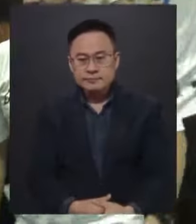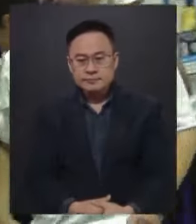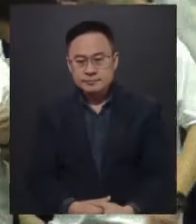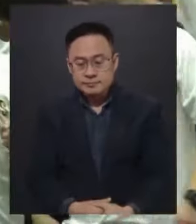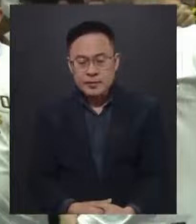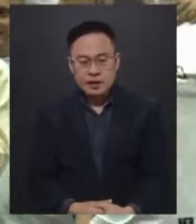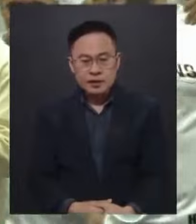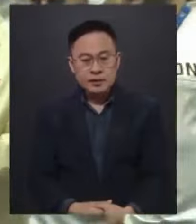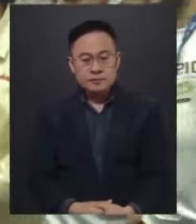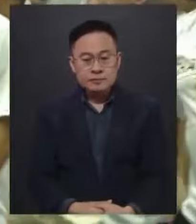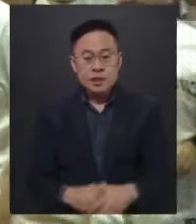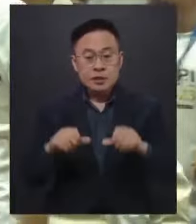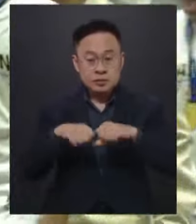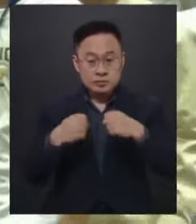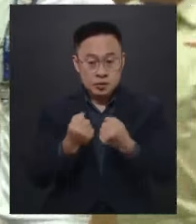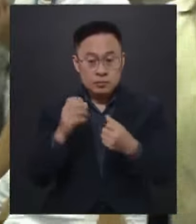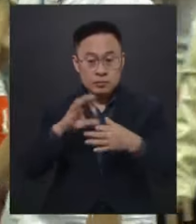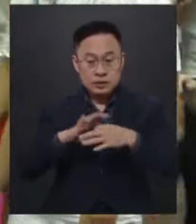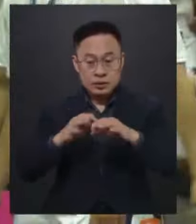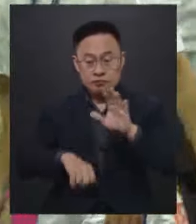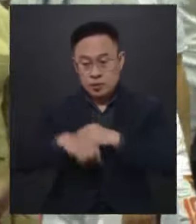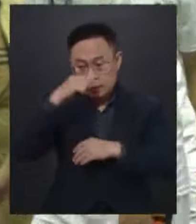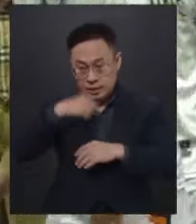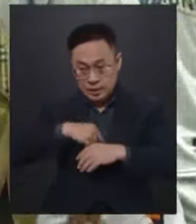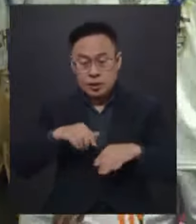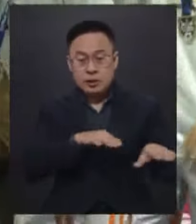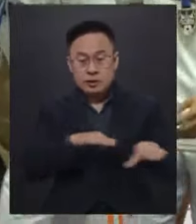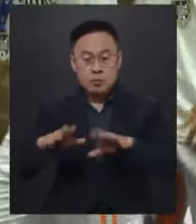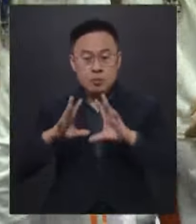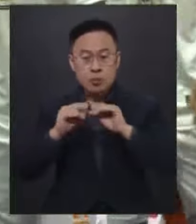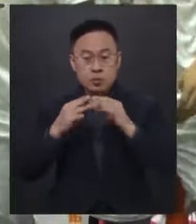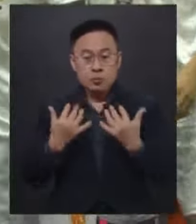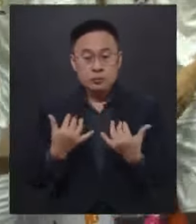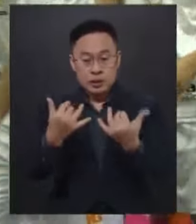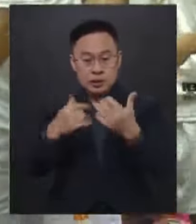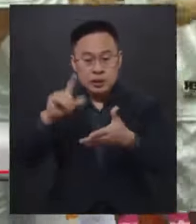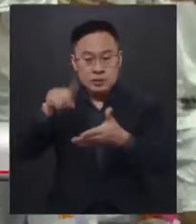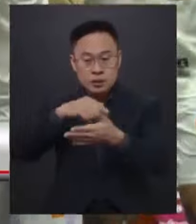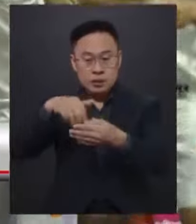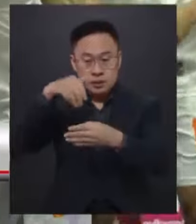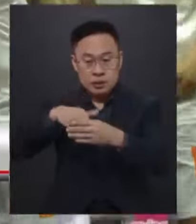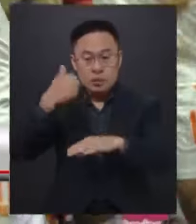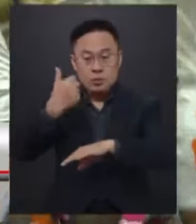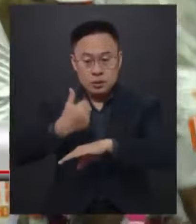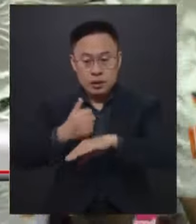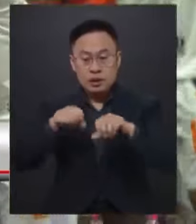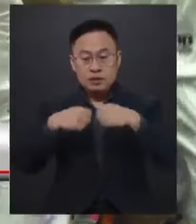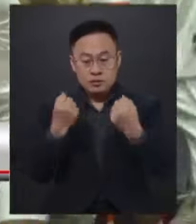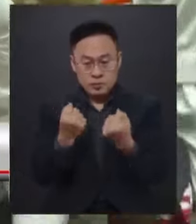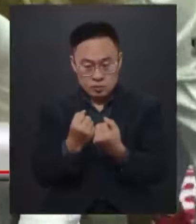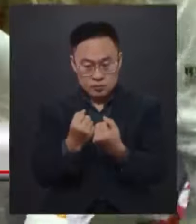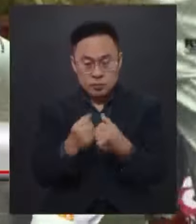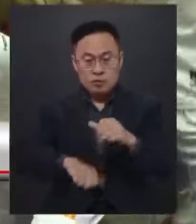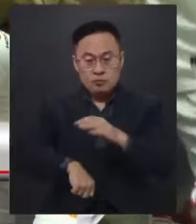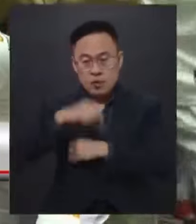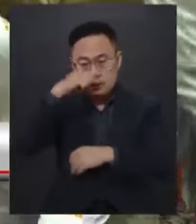สืบเนื่องจากสมาคมกีฬาฟุตบอลแห่งประเทศไทยเตรียมจัดประชุมใหญ่วิสามัญเพื่อการเลือกตั้งนายกสมาคมกีฬาฟุตบอล